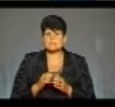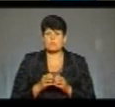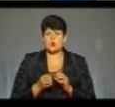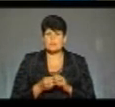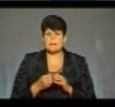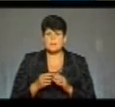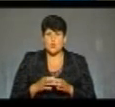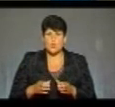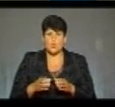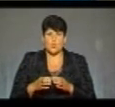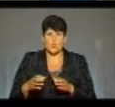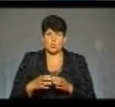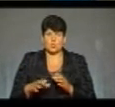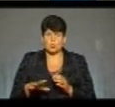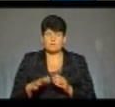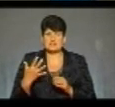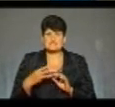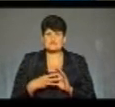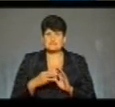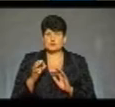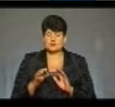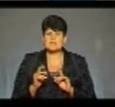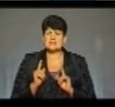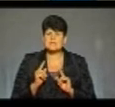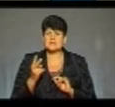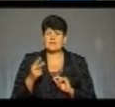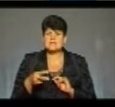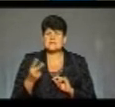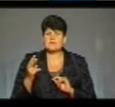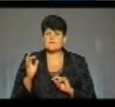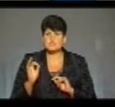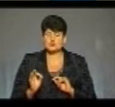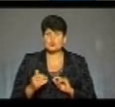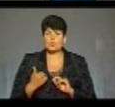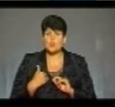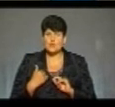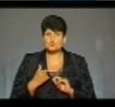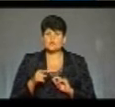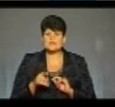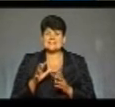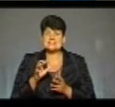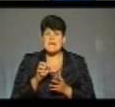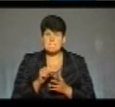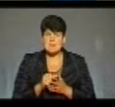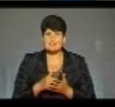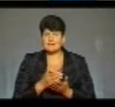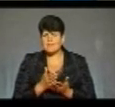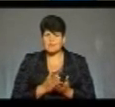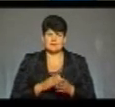проблемами округу, це 58%, і тільки 22% хочуть, щоб вони займались